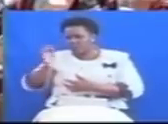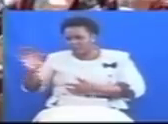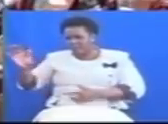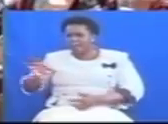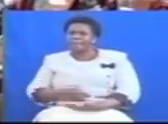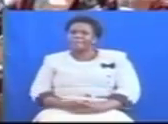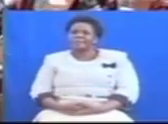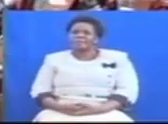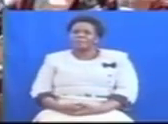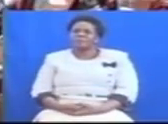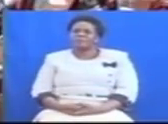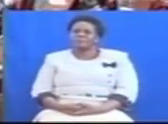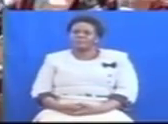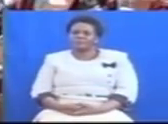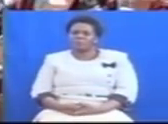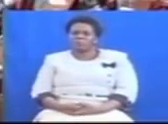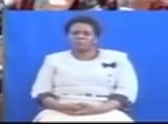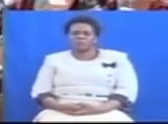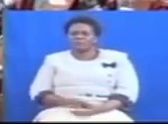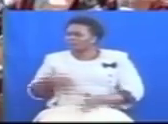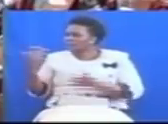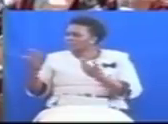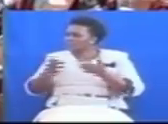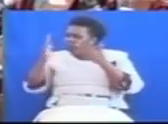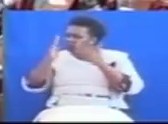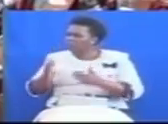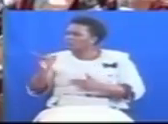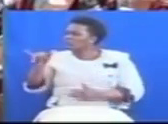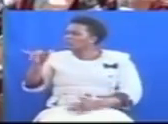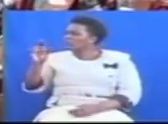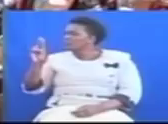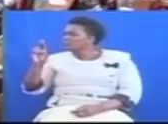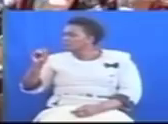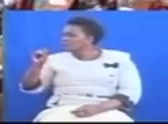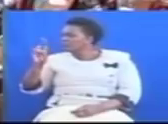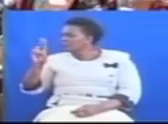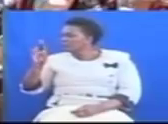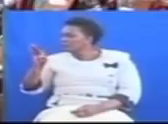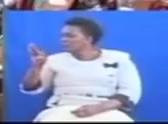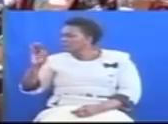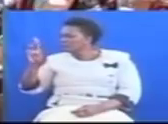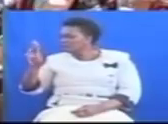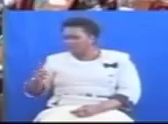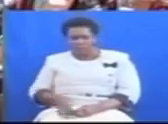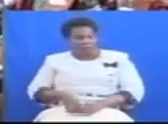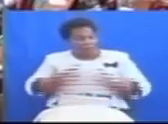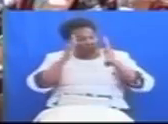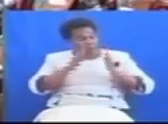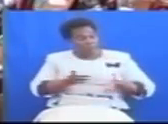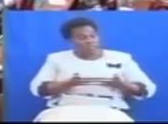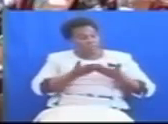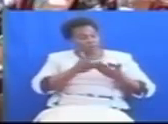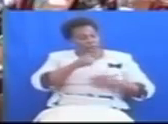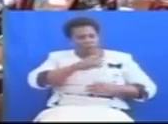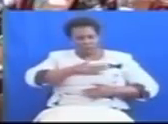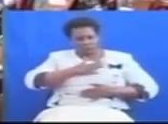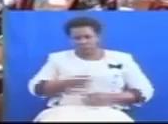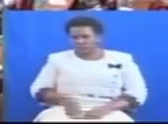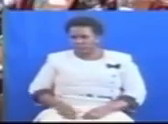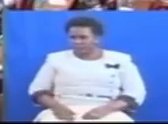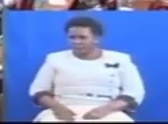Mheshimiwa Yusuf, swali la nyongeza. Shukuru Mheshimiwa Naibu Spika. Mheshimiwa Naibu Spika, wabunge